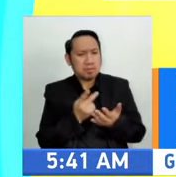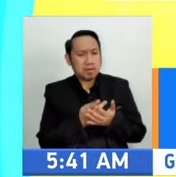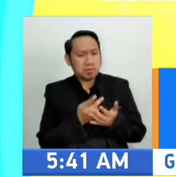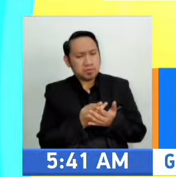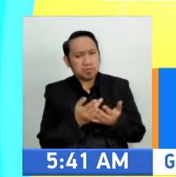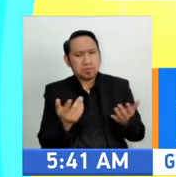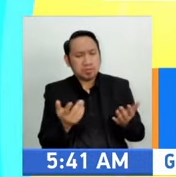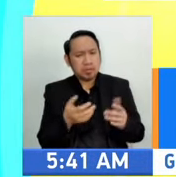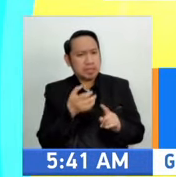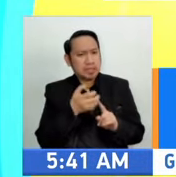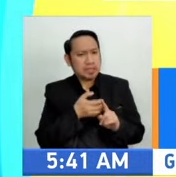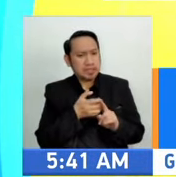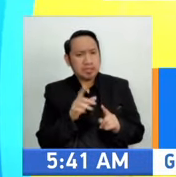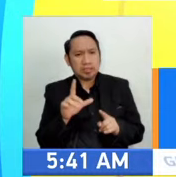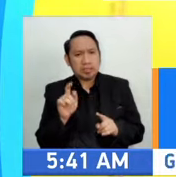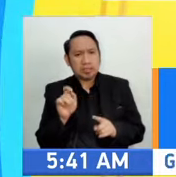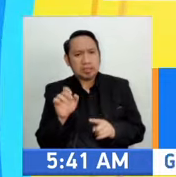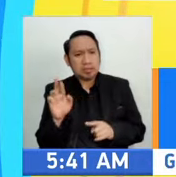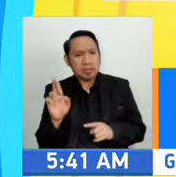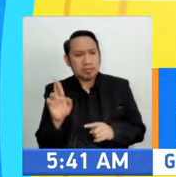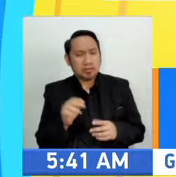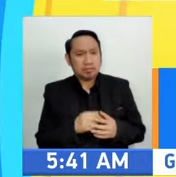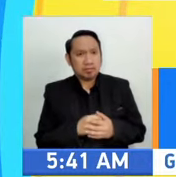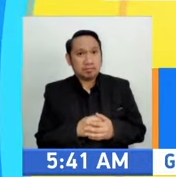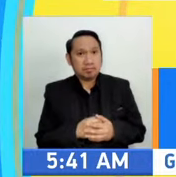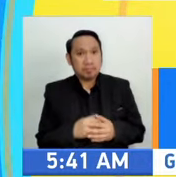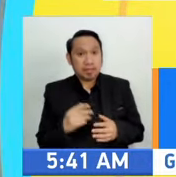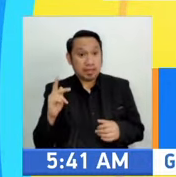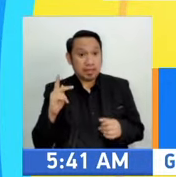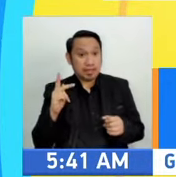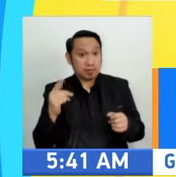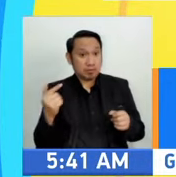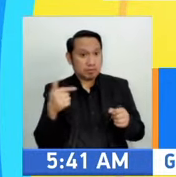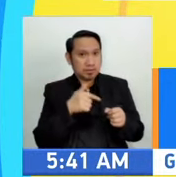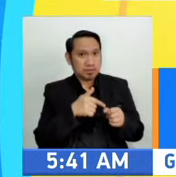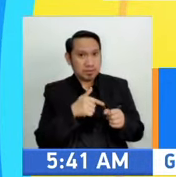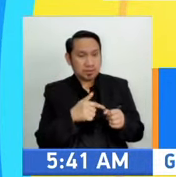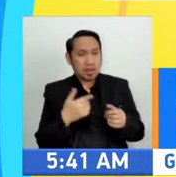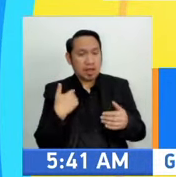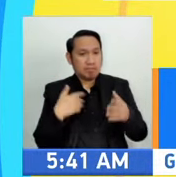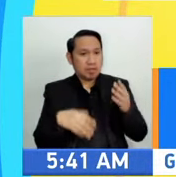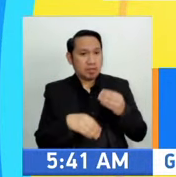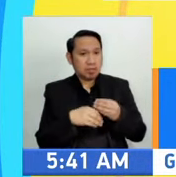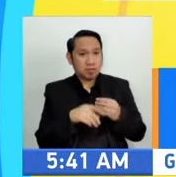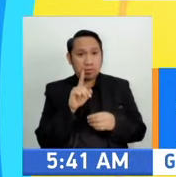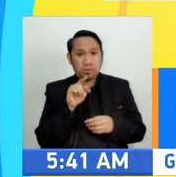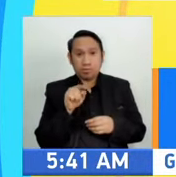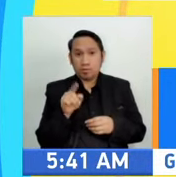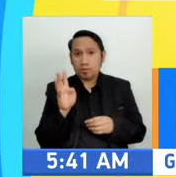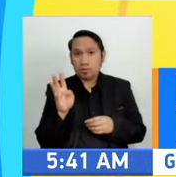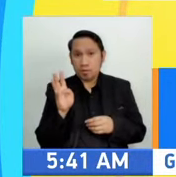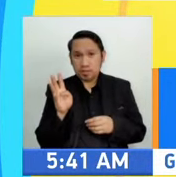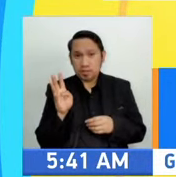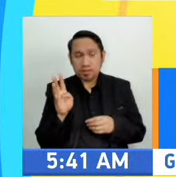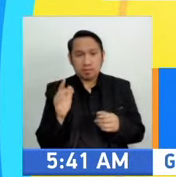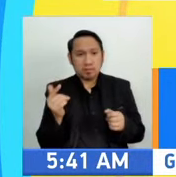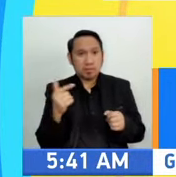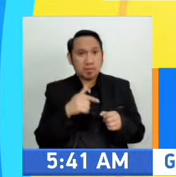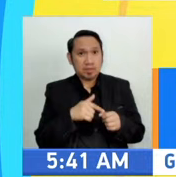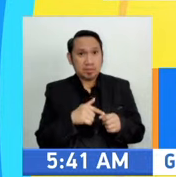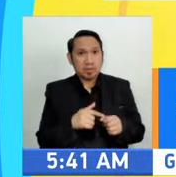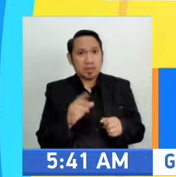litro. Habang ang kerosene may tasingil na 1 peso and 40 centavos, nasa 73 pesos and 44 centavos